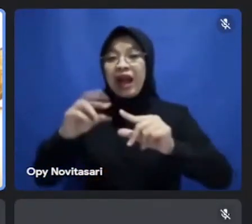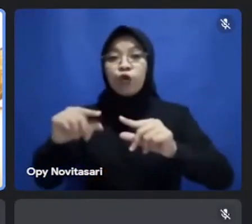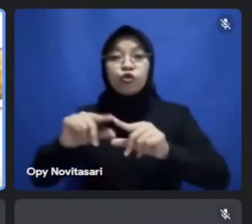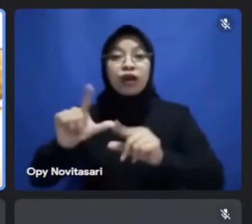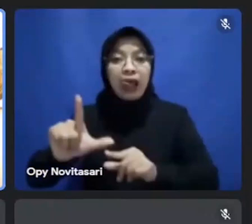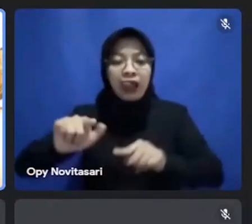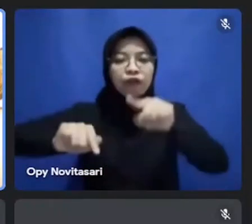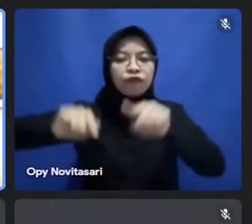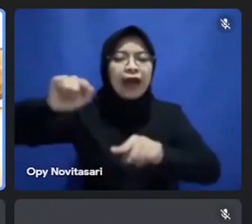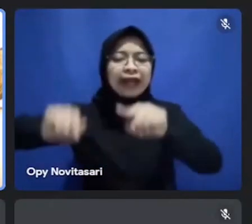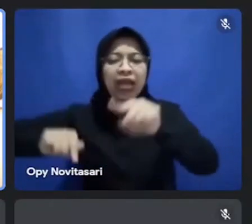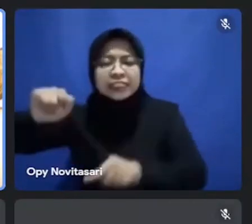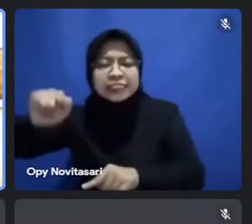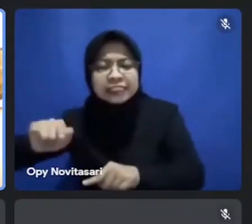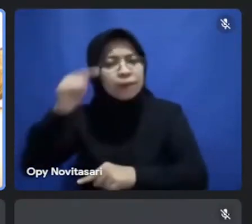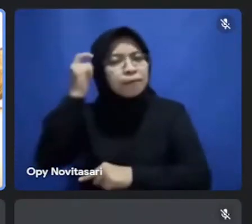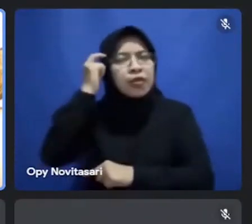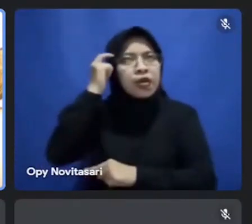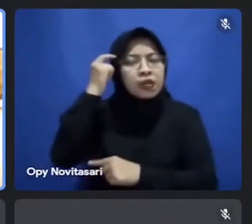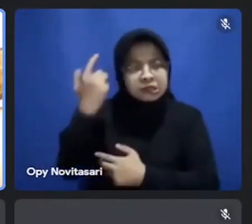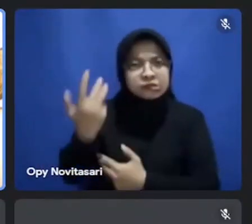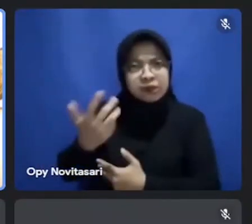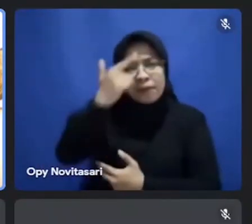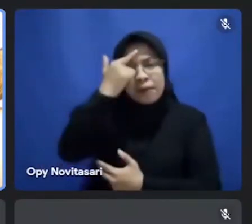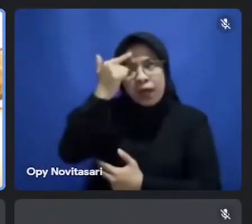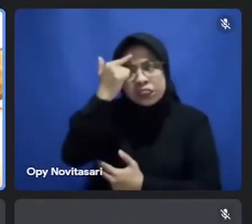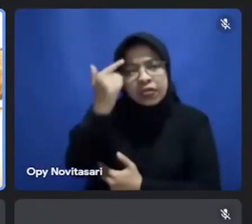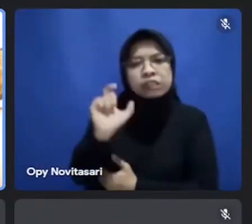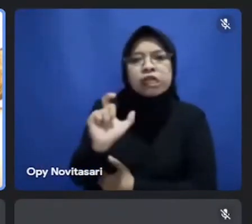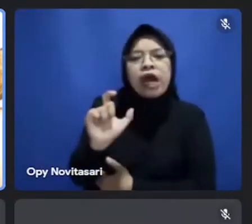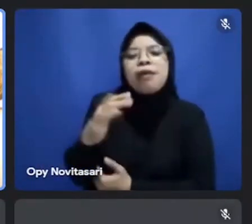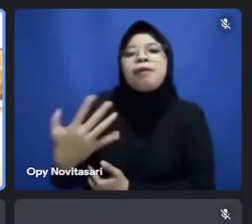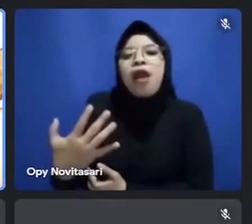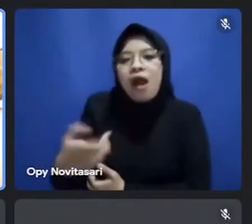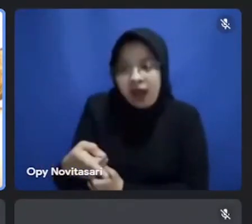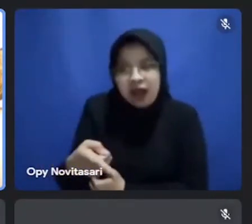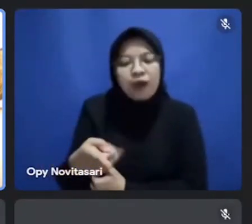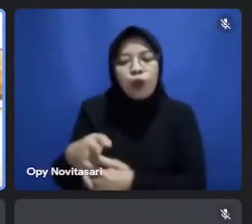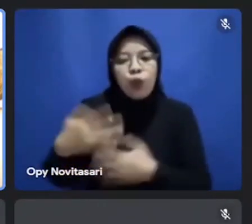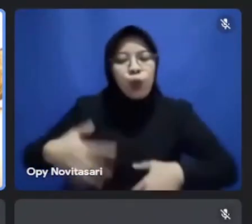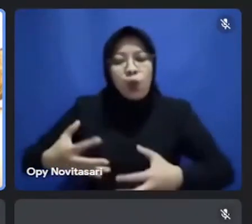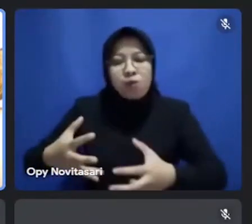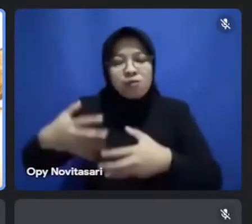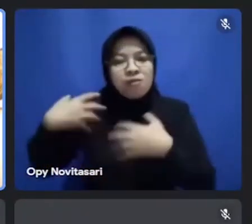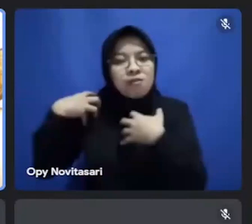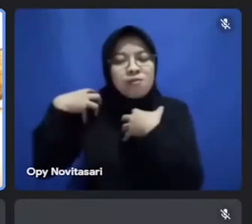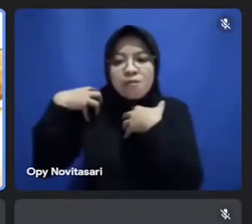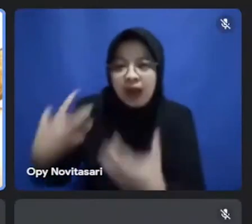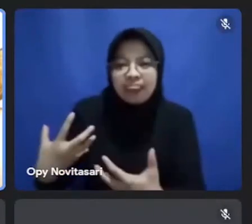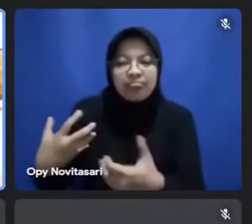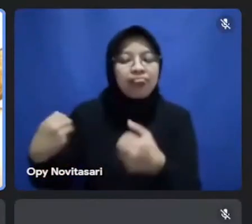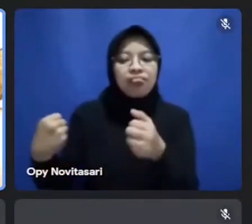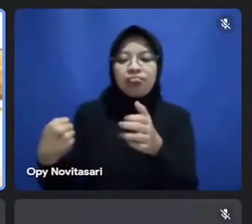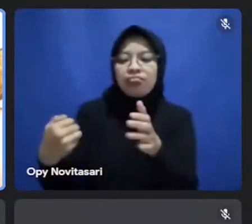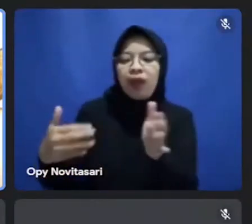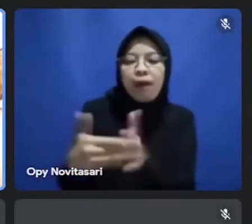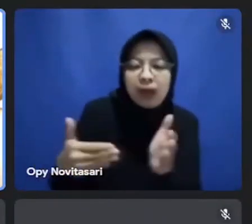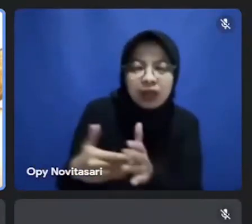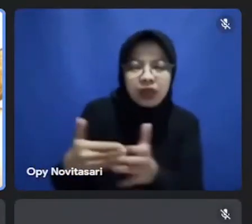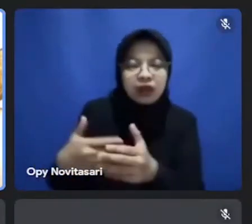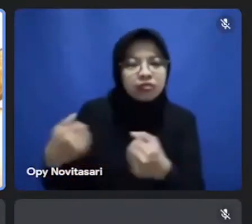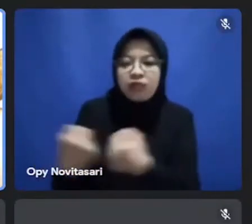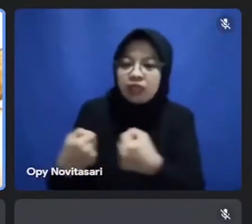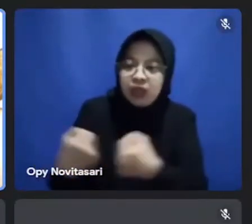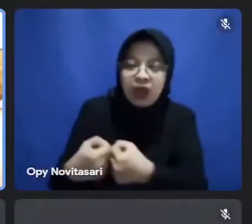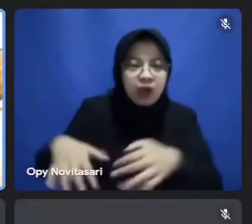aural menurut saya ee tantangannya cukup besar karena